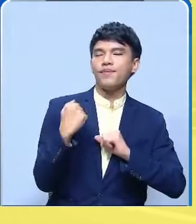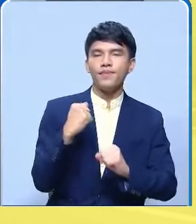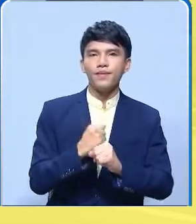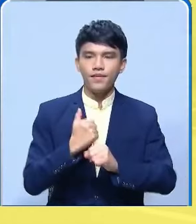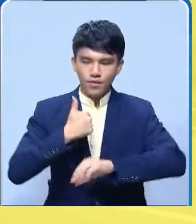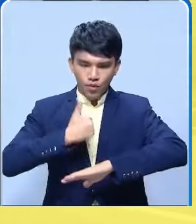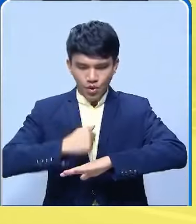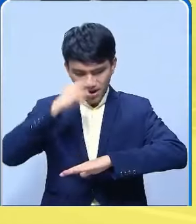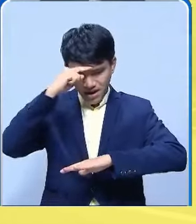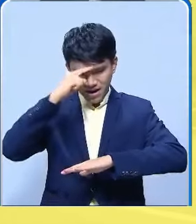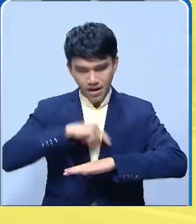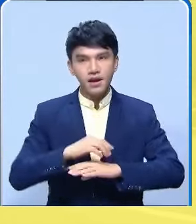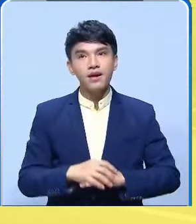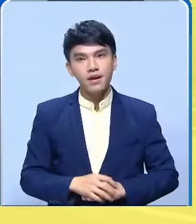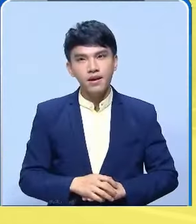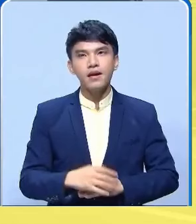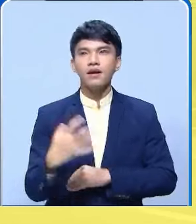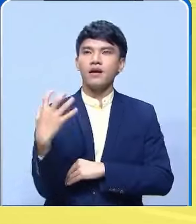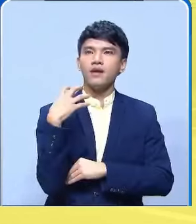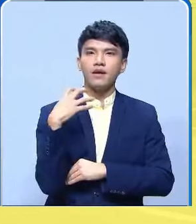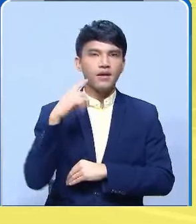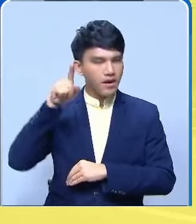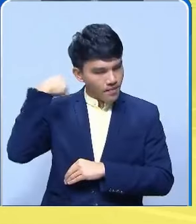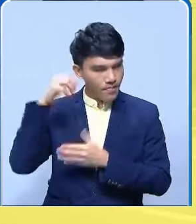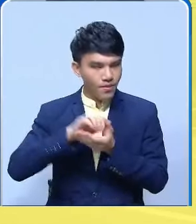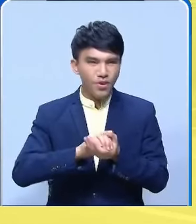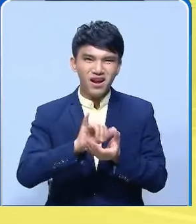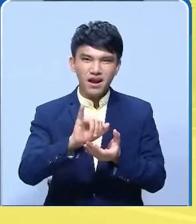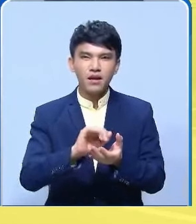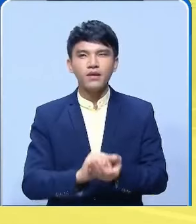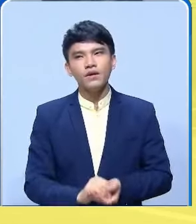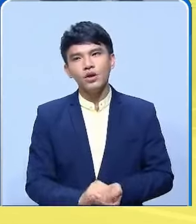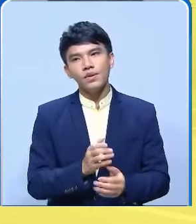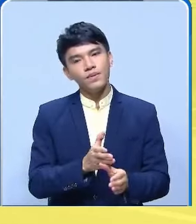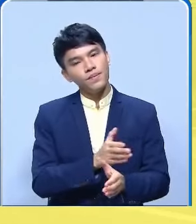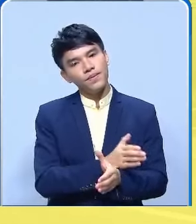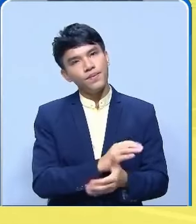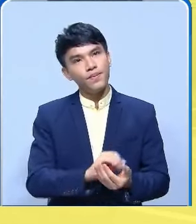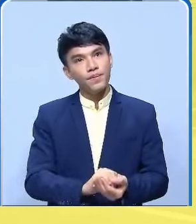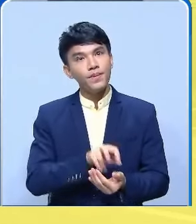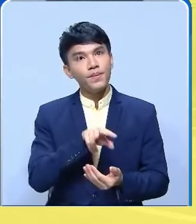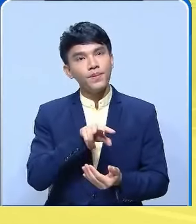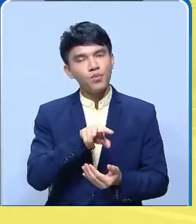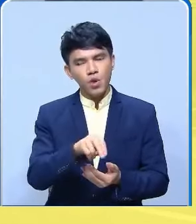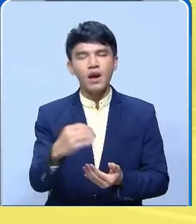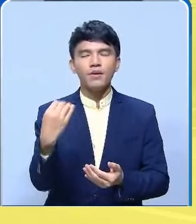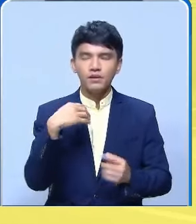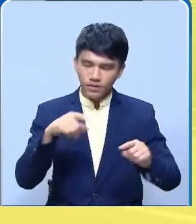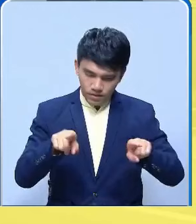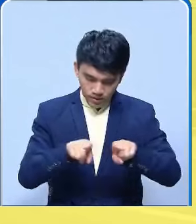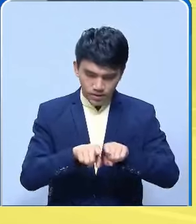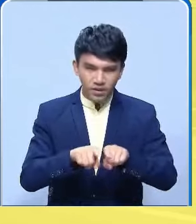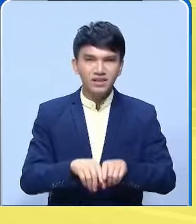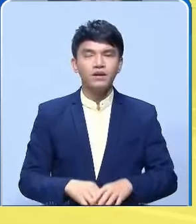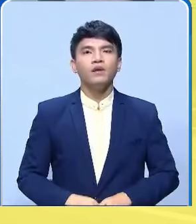ไทยที่นั่นเนี่ยยังเหมือนบังคับให้เธอเป็นเมียน้อยอีกด้วยแล้วก่อนหน้านี้อดีตแฟนก็บอกมาด้วยเหมือนกันว่าเดี๋ยวสารวัตรแจ๊ะ